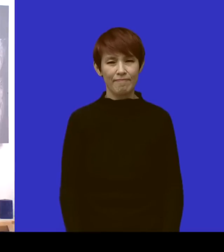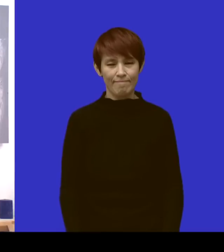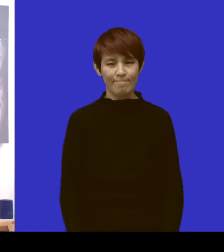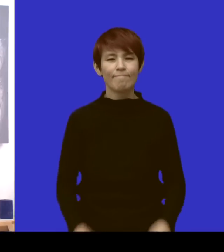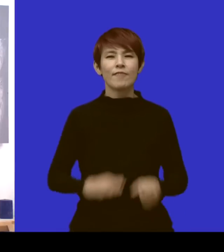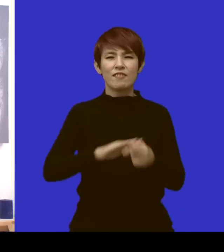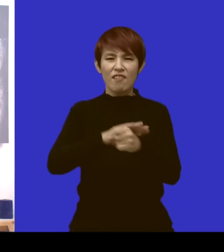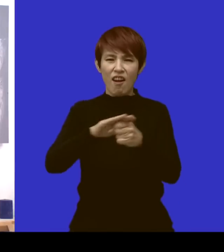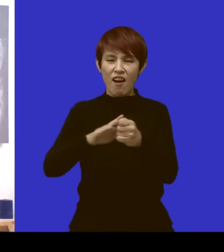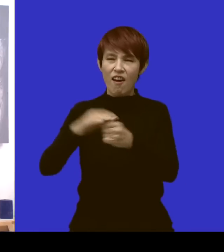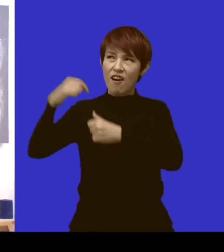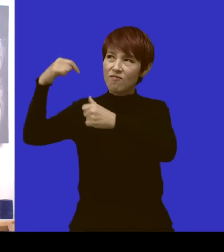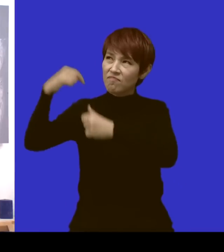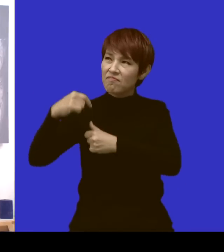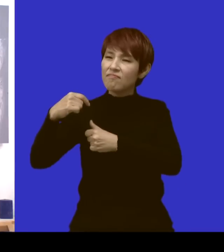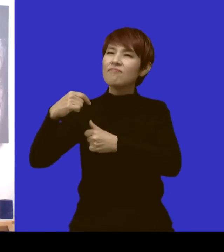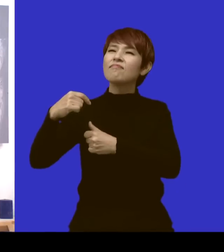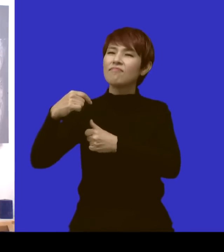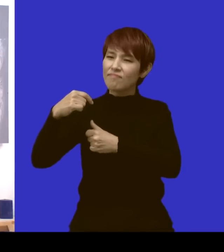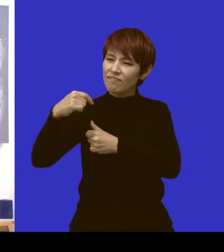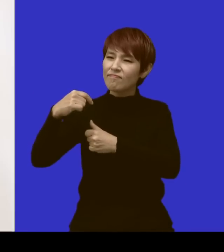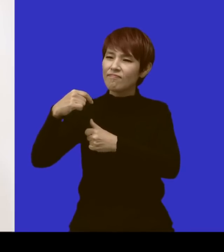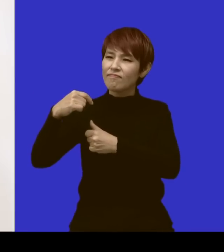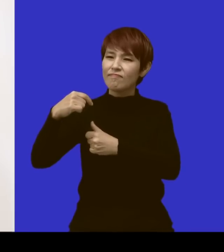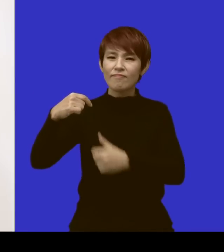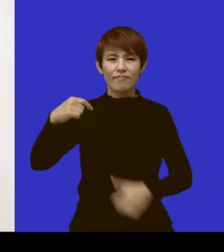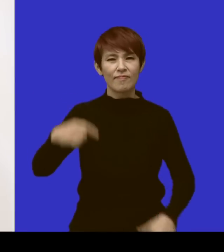더 사랑하라는 메시지를 주고